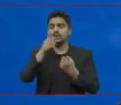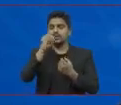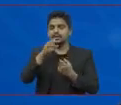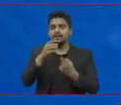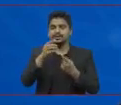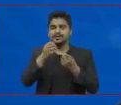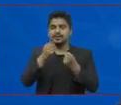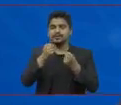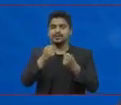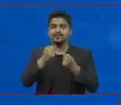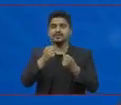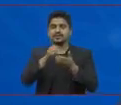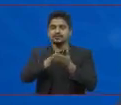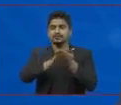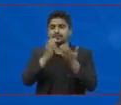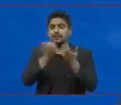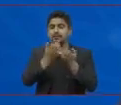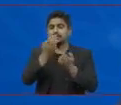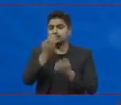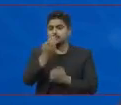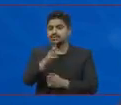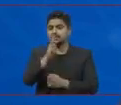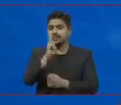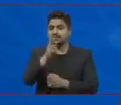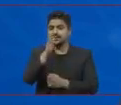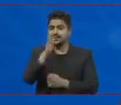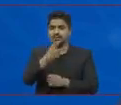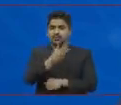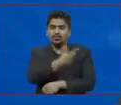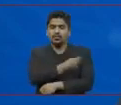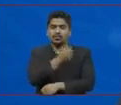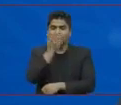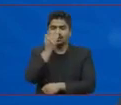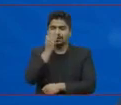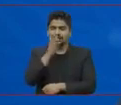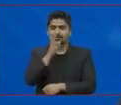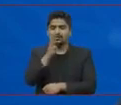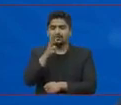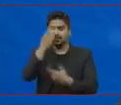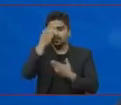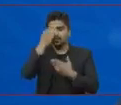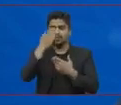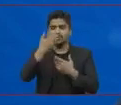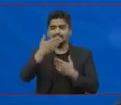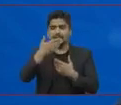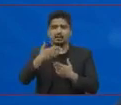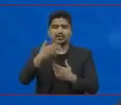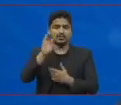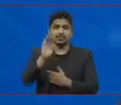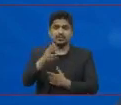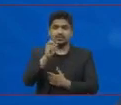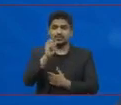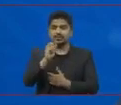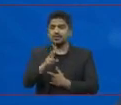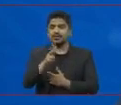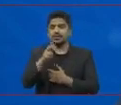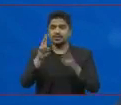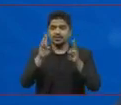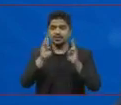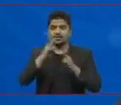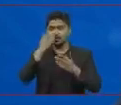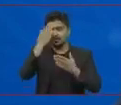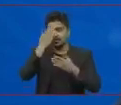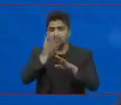लाग्ने क्षमता नष्ट गरिएको हुन्छ, जसले गर्दा खोपको कारणले उक्त रोग लाग्न सक्दैन, तर शरीरमा रोगको